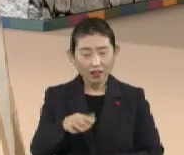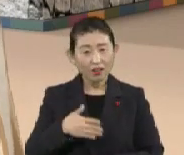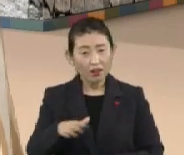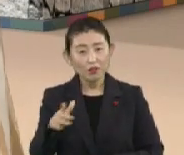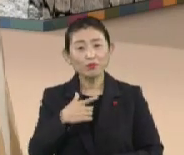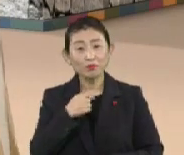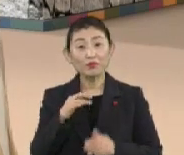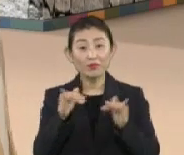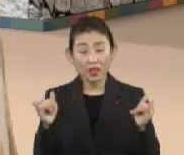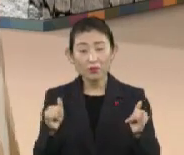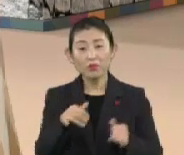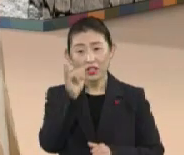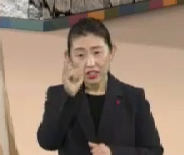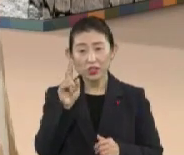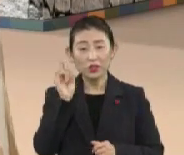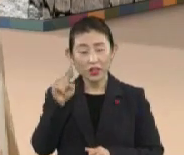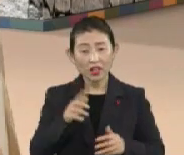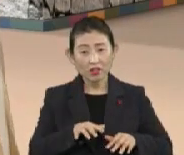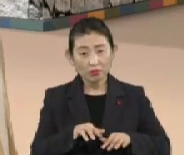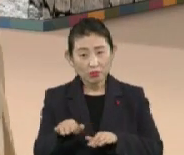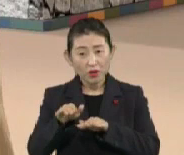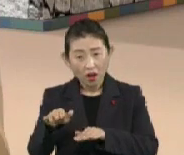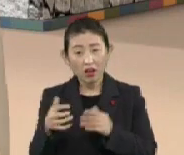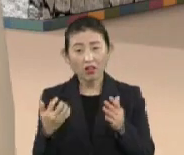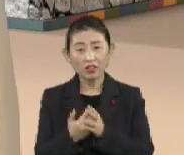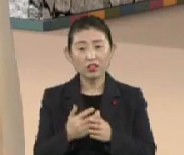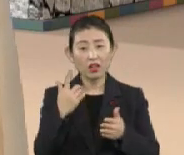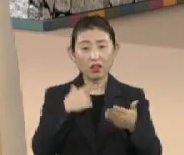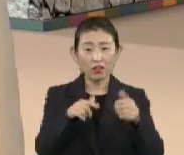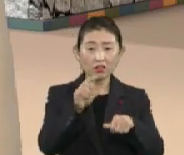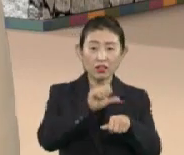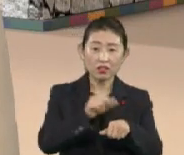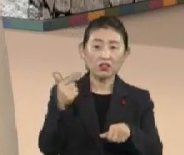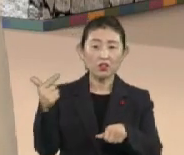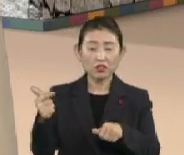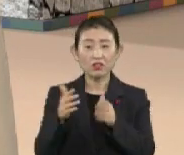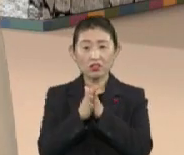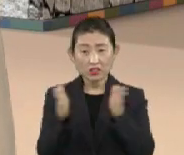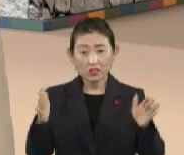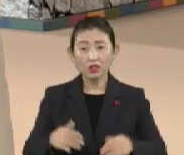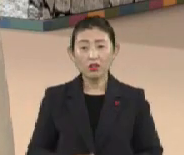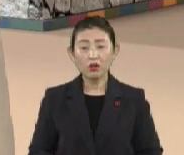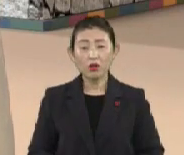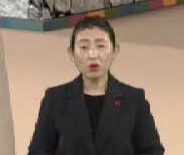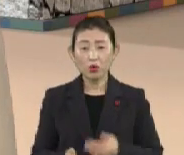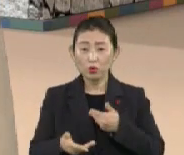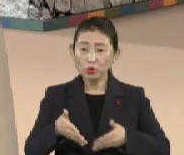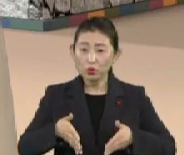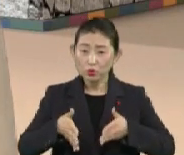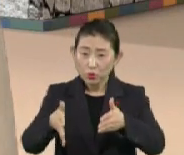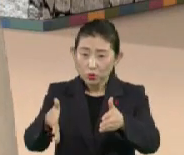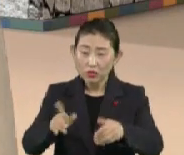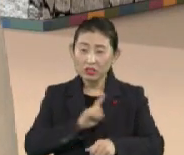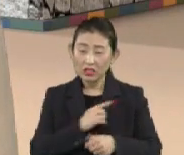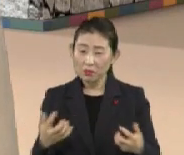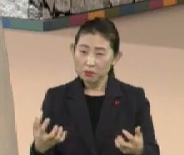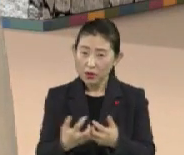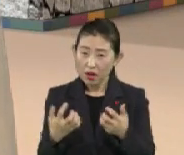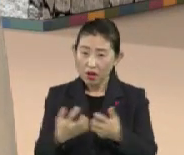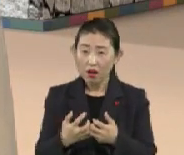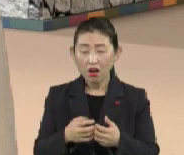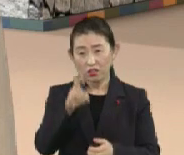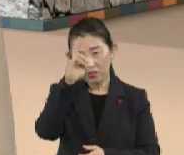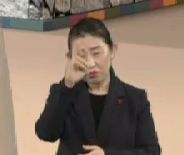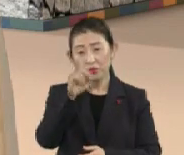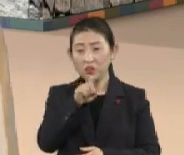분들도 계시죠. 내일 귀성정체는 오전 5시와 6시 사이에 시작이 되겠고 고속도로의 교통량 가장 많은 시간대는